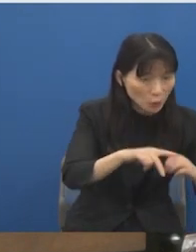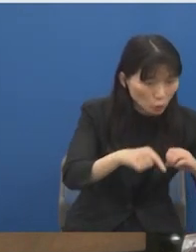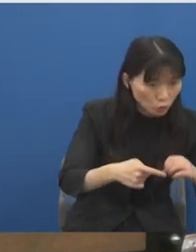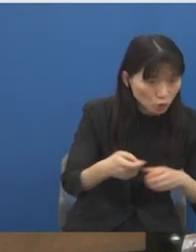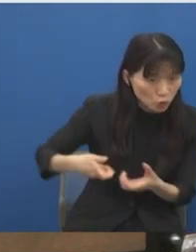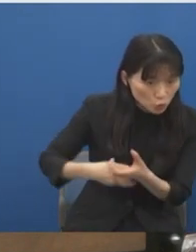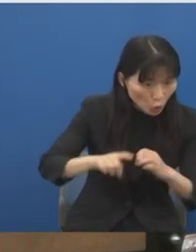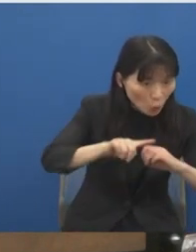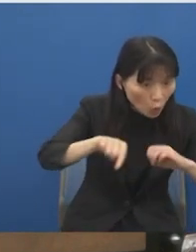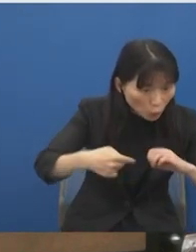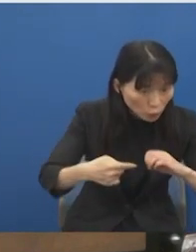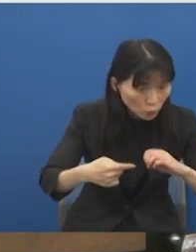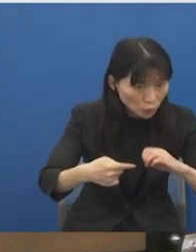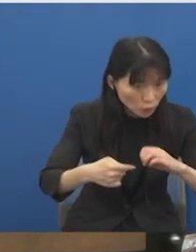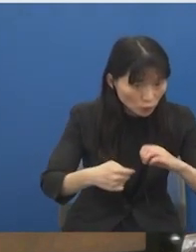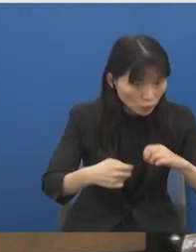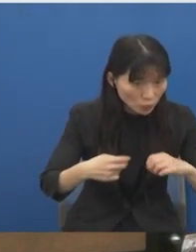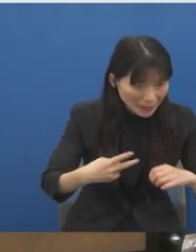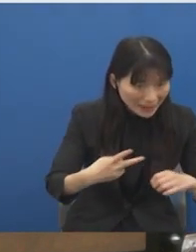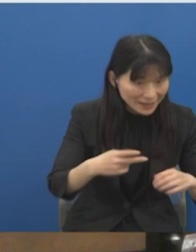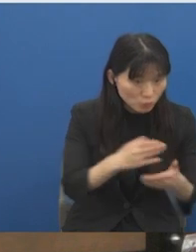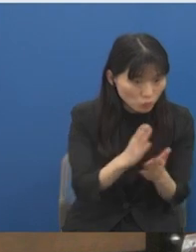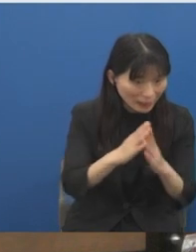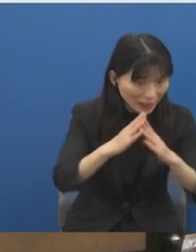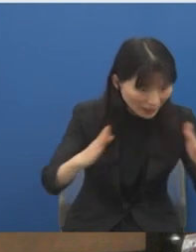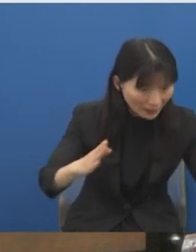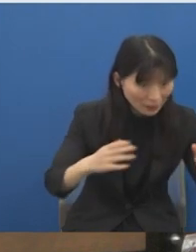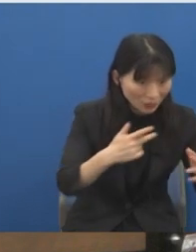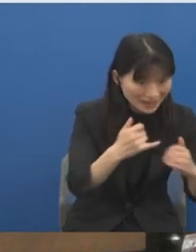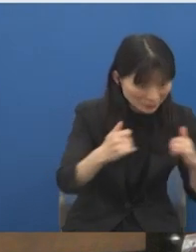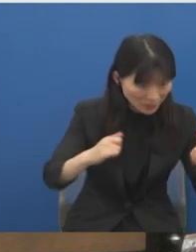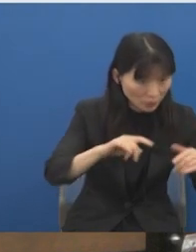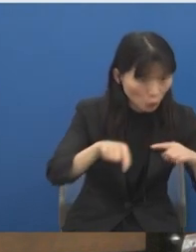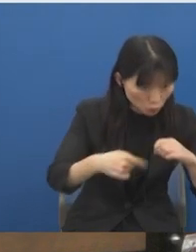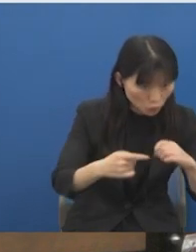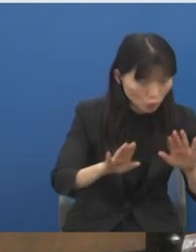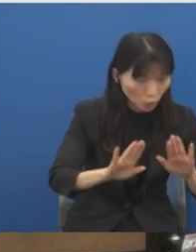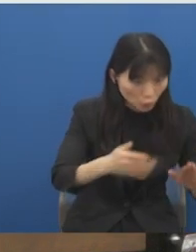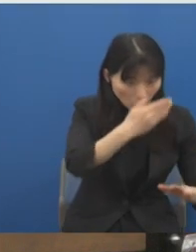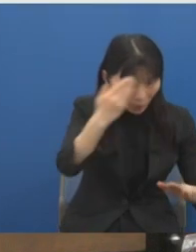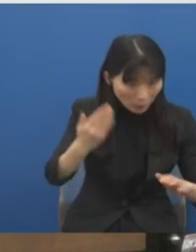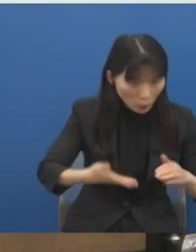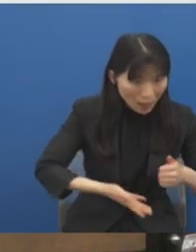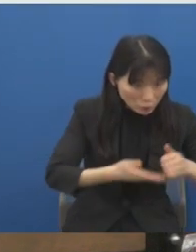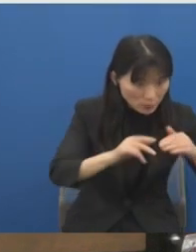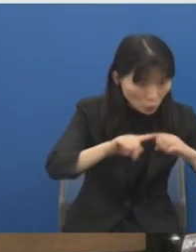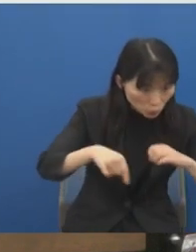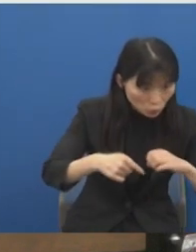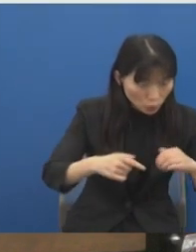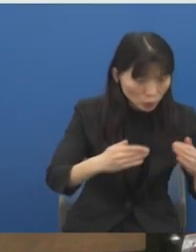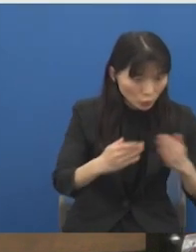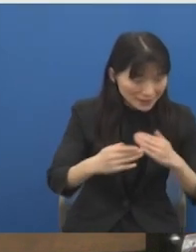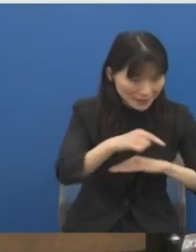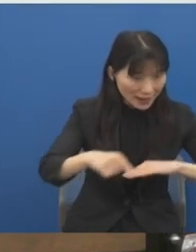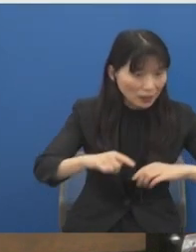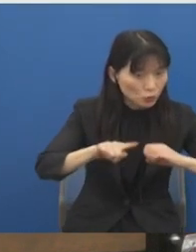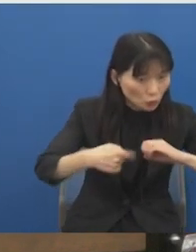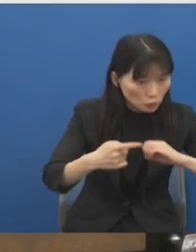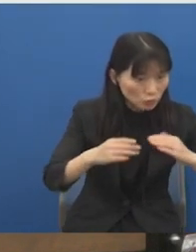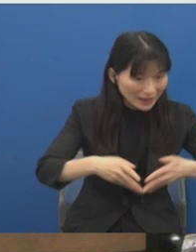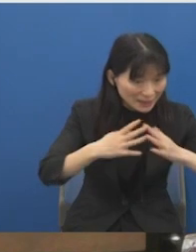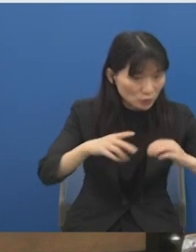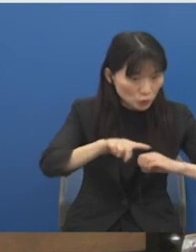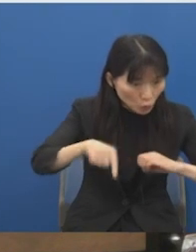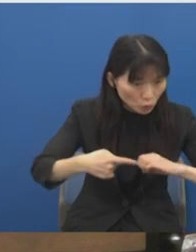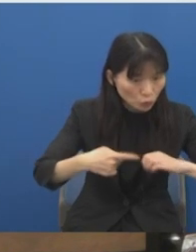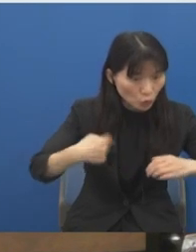局に対して、第二分科会では文化市民局、子ども・若者育み局、都市計画局、建設局及び